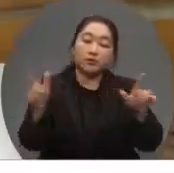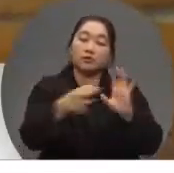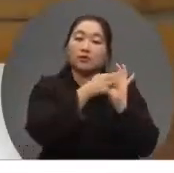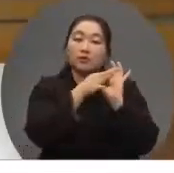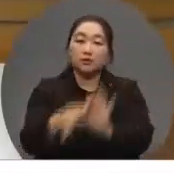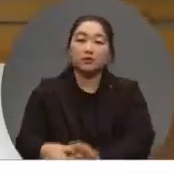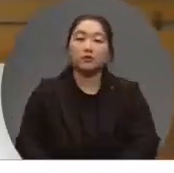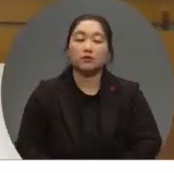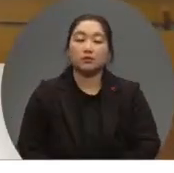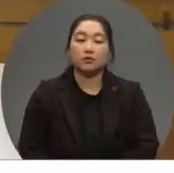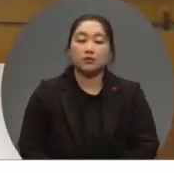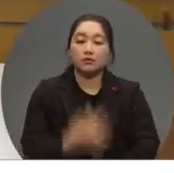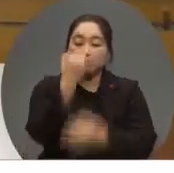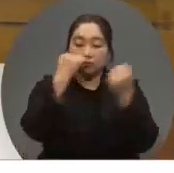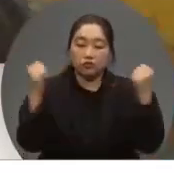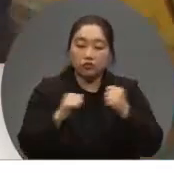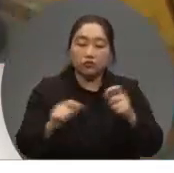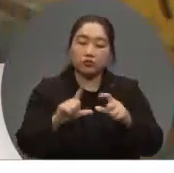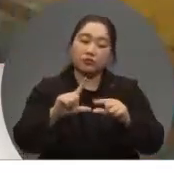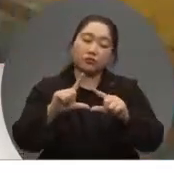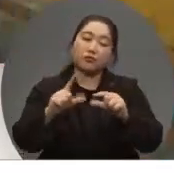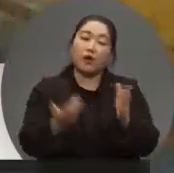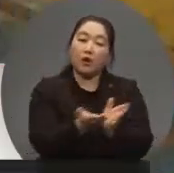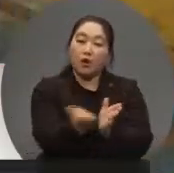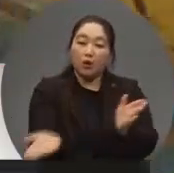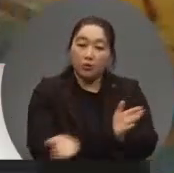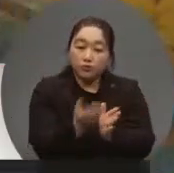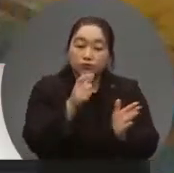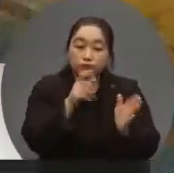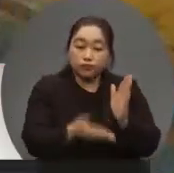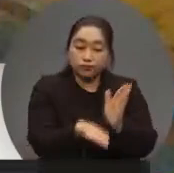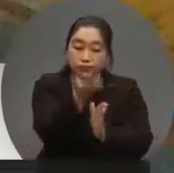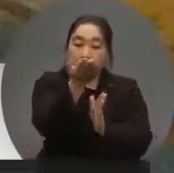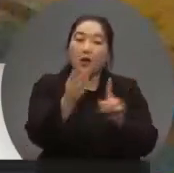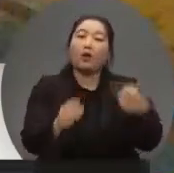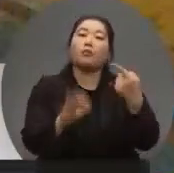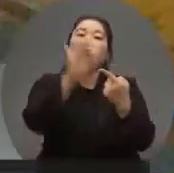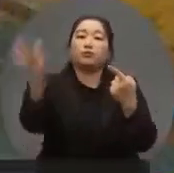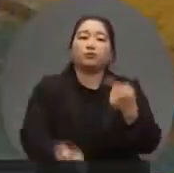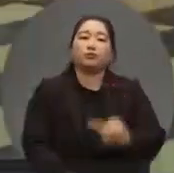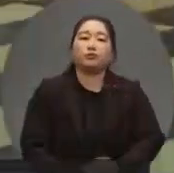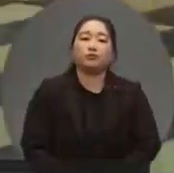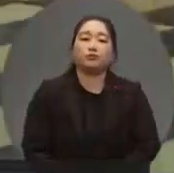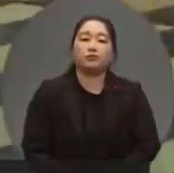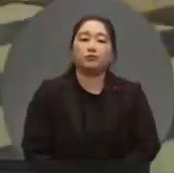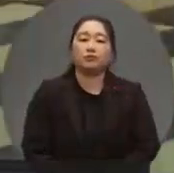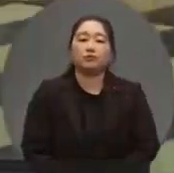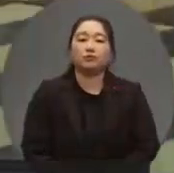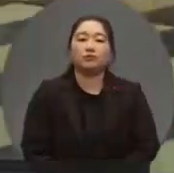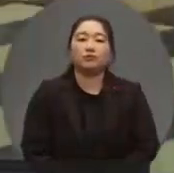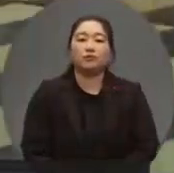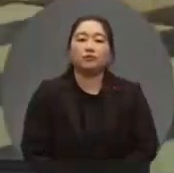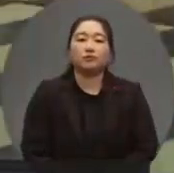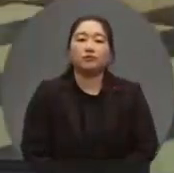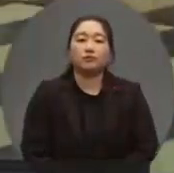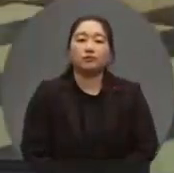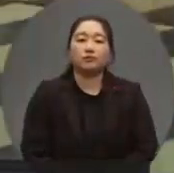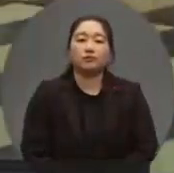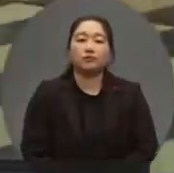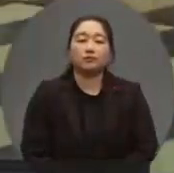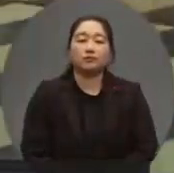있는데요. 충북 거의 모든 저수지의 저수율이 100%에 이르렀습니다. 관련 소식 이초원 기자가